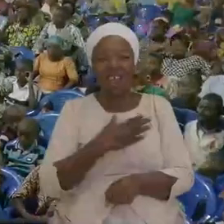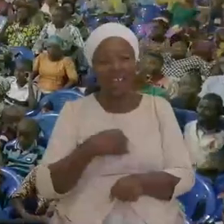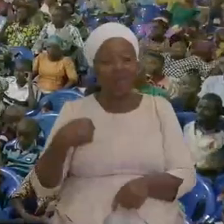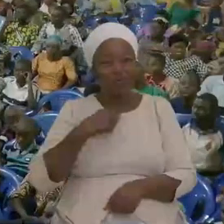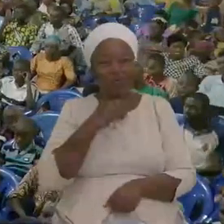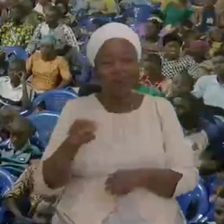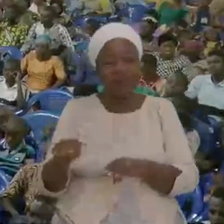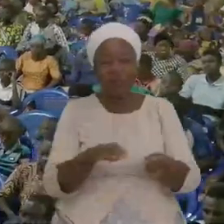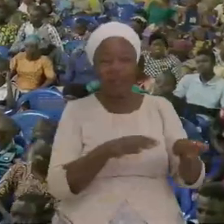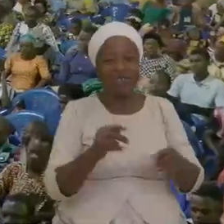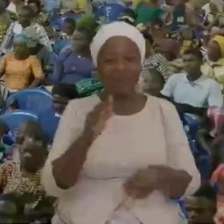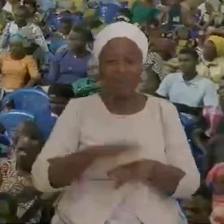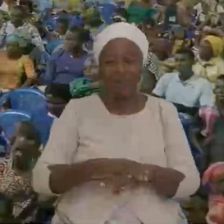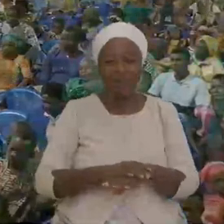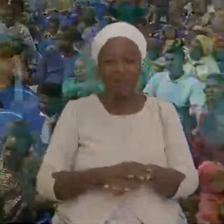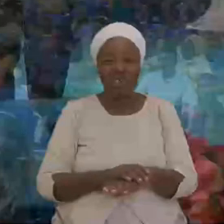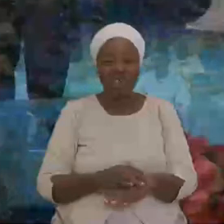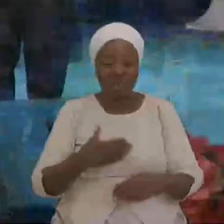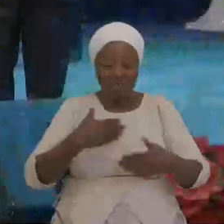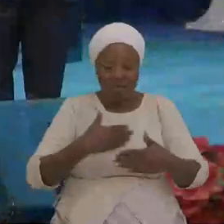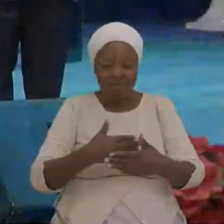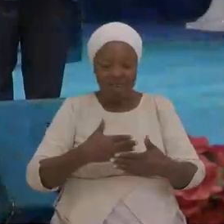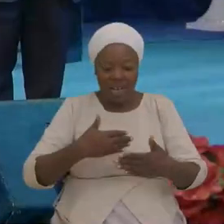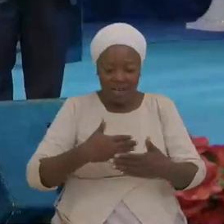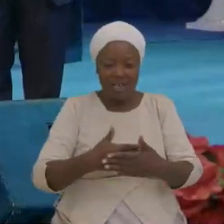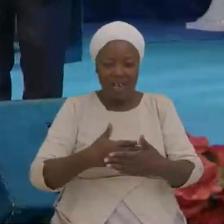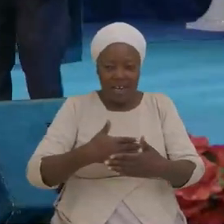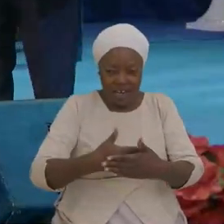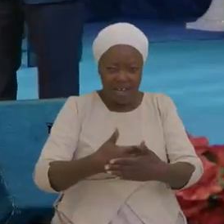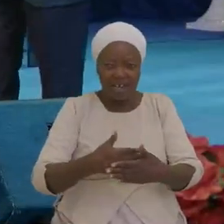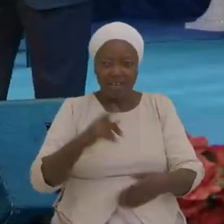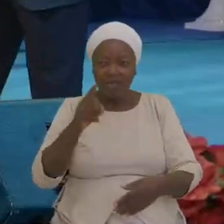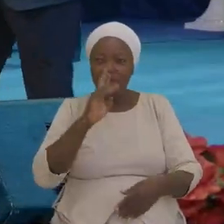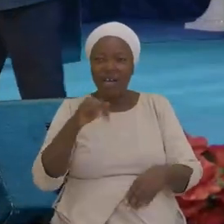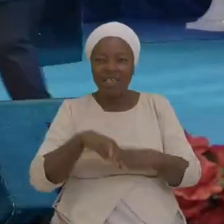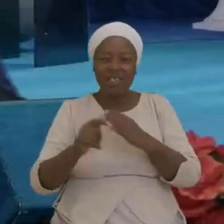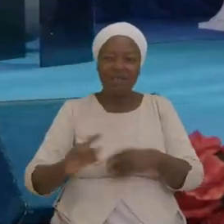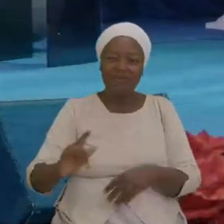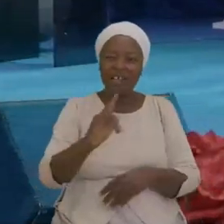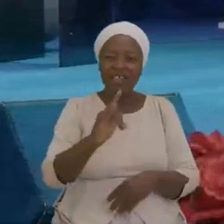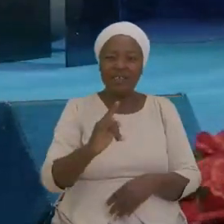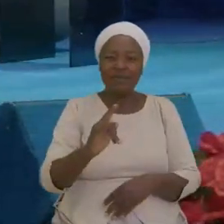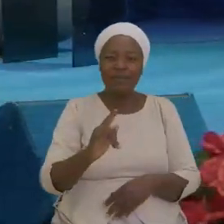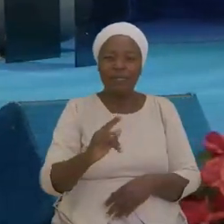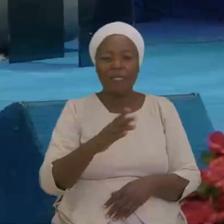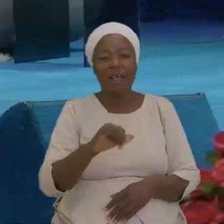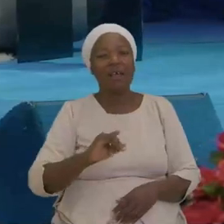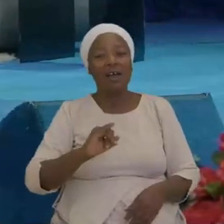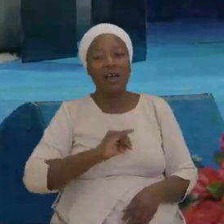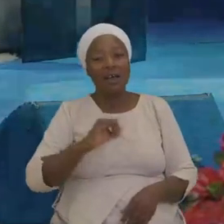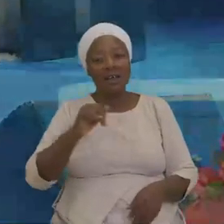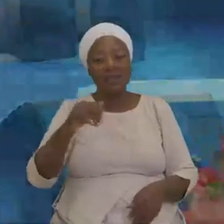Et nous montons de plus près. Tu es dans le vol. Je me